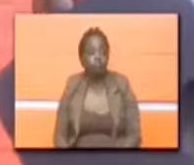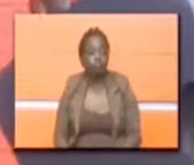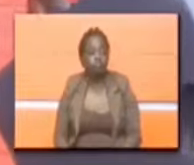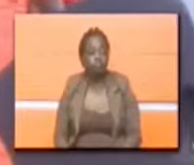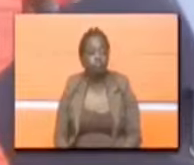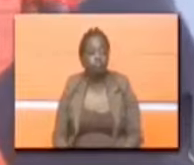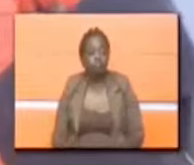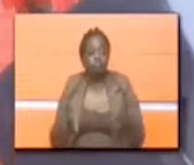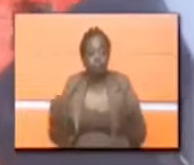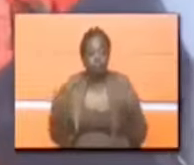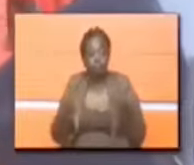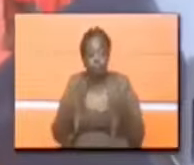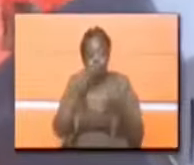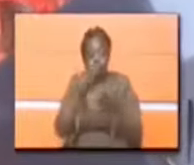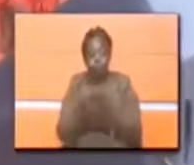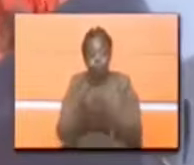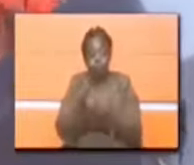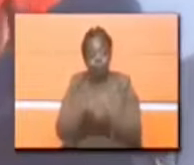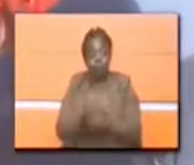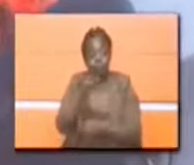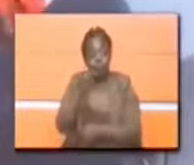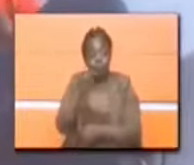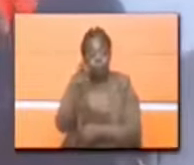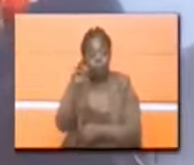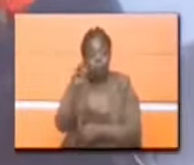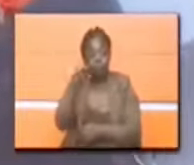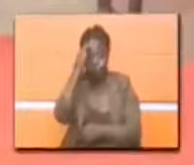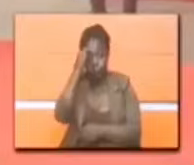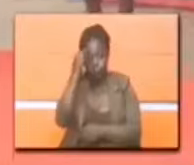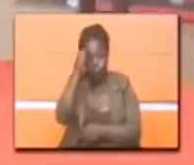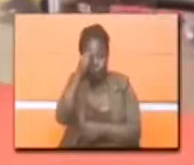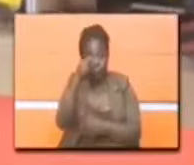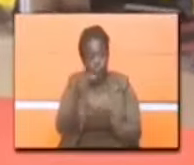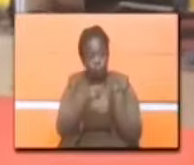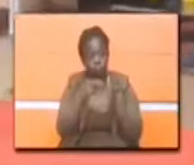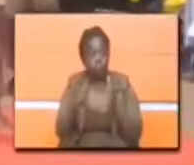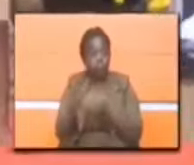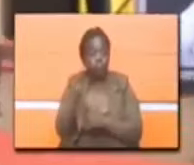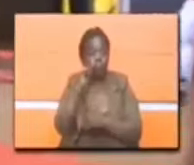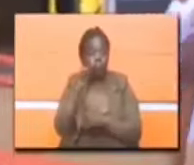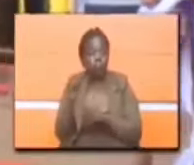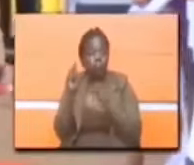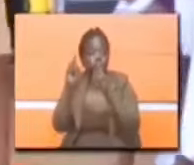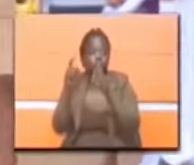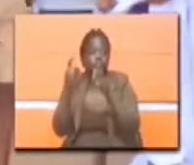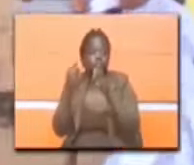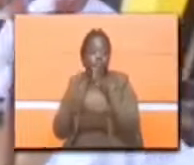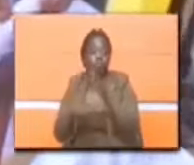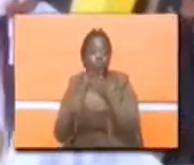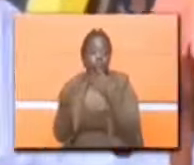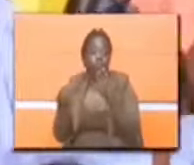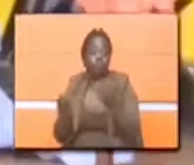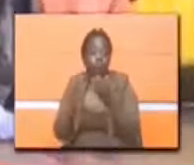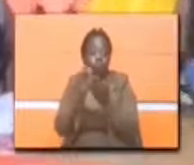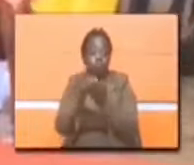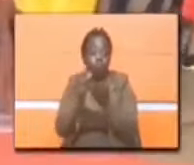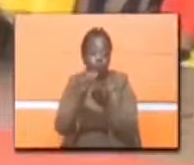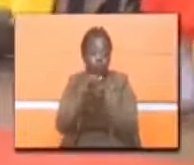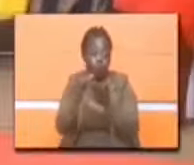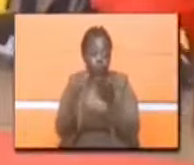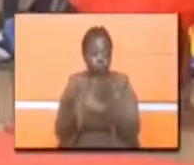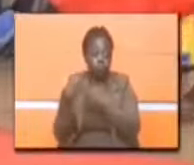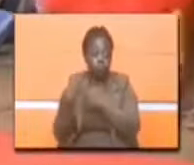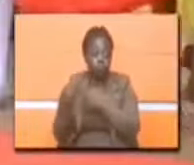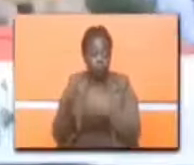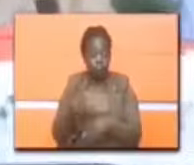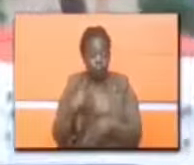Kibadde kijjo biko Good Times Infant School e Kawala abayizi bwe badde basindana mu kwolesa ebitone ku mulamwa ogugamba nti okukuuma obutonde bw'ensi